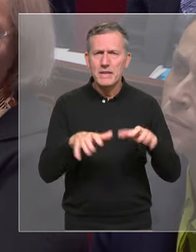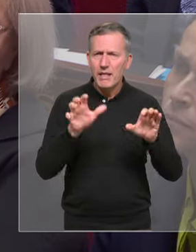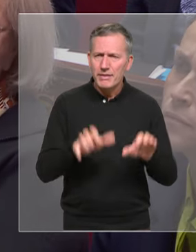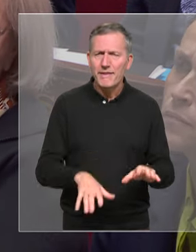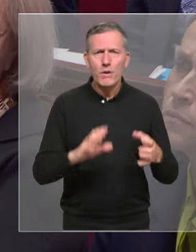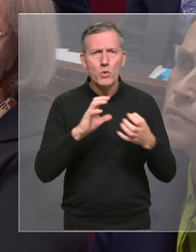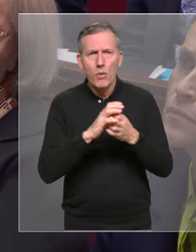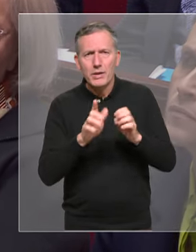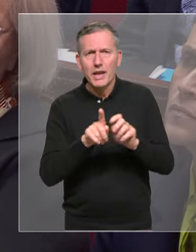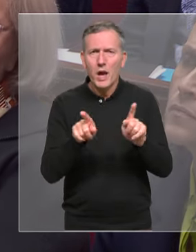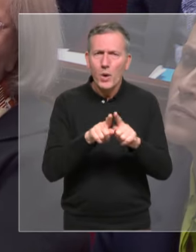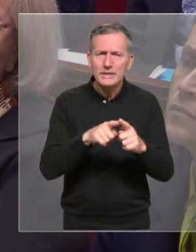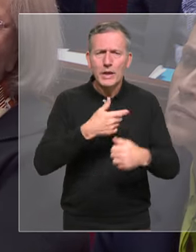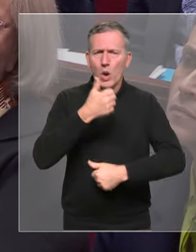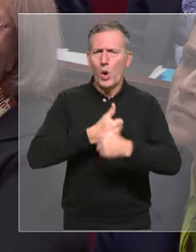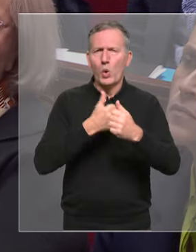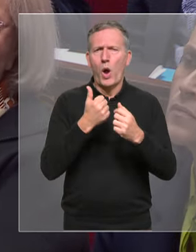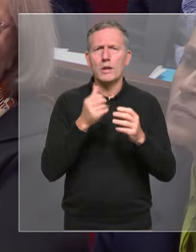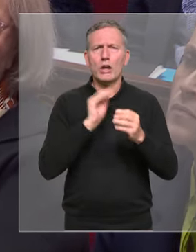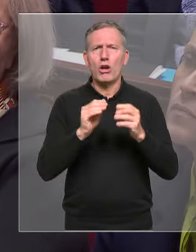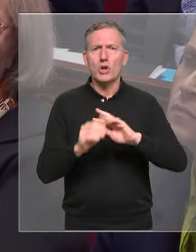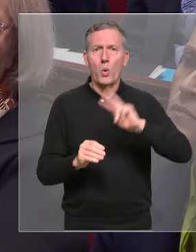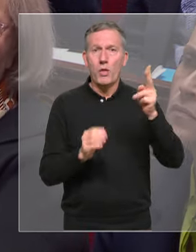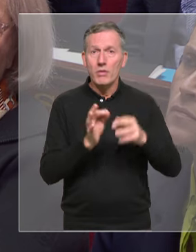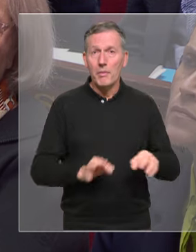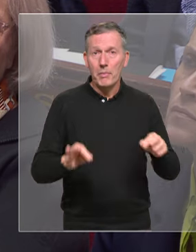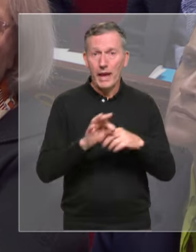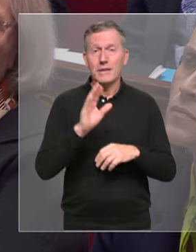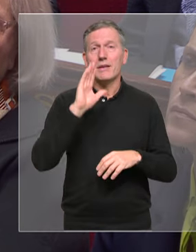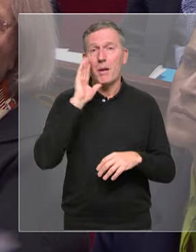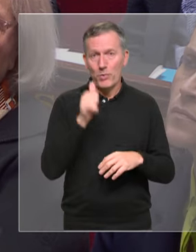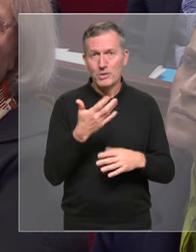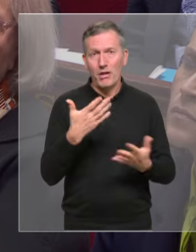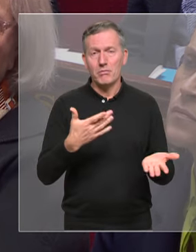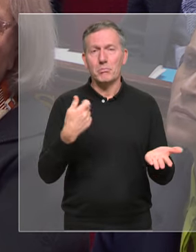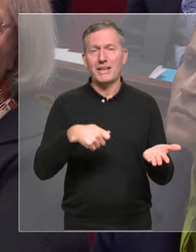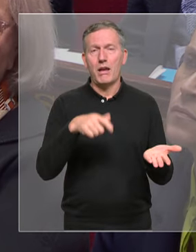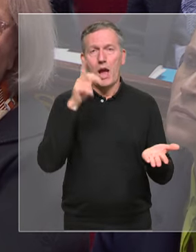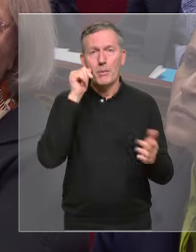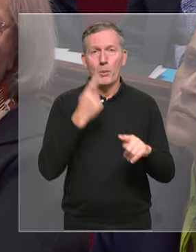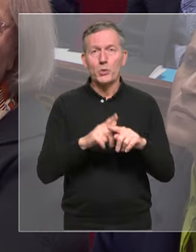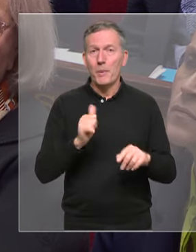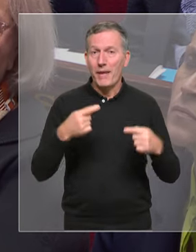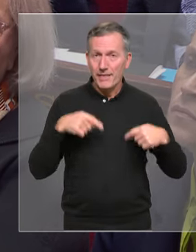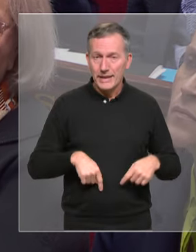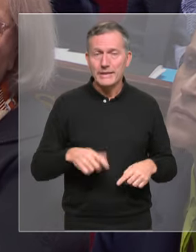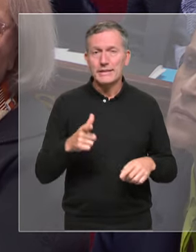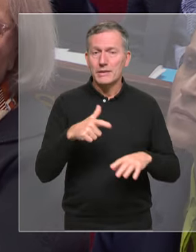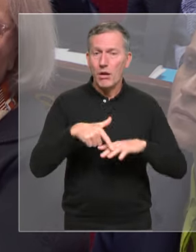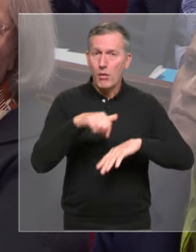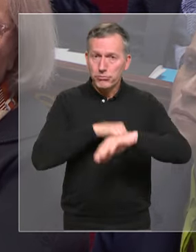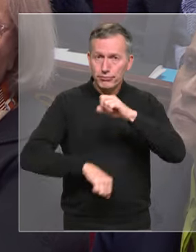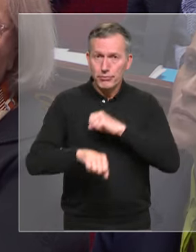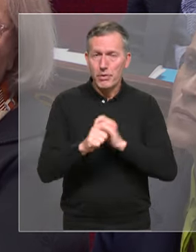nous parlent de concurrence déloyale. Et c'est pourquoi, sous l'égide du président de la République et du Premier ministre, nous avons mis en œuvre un